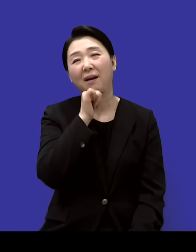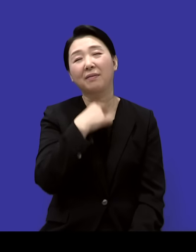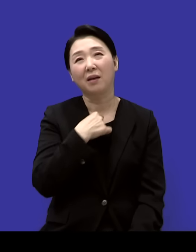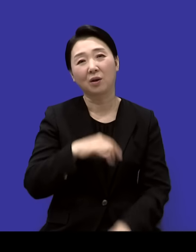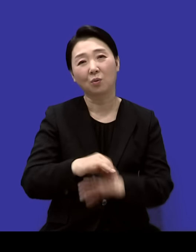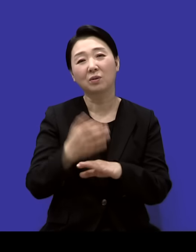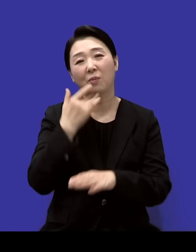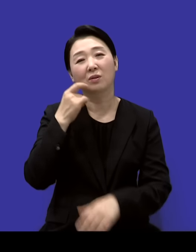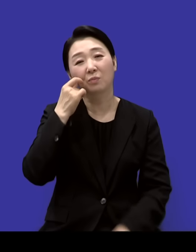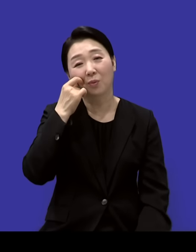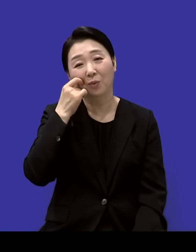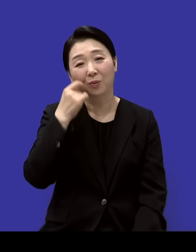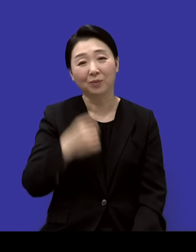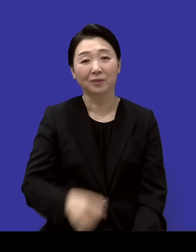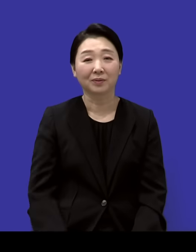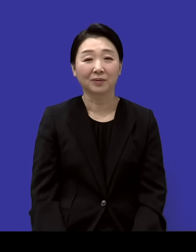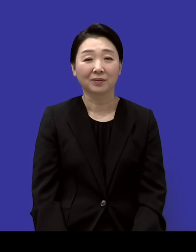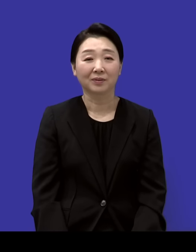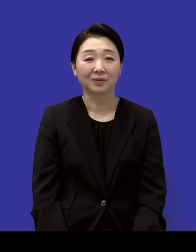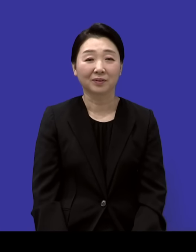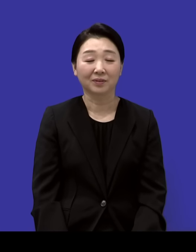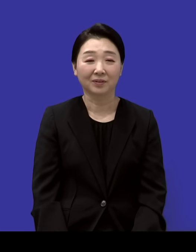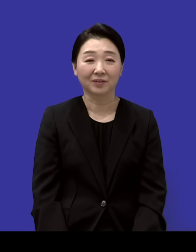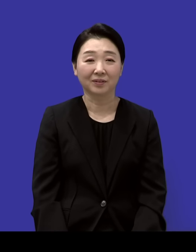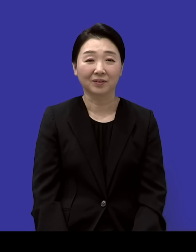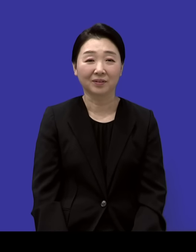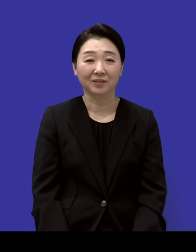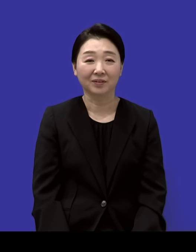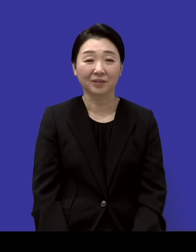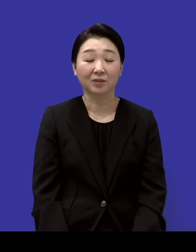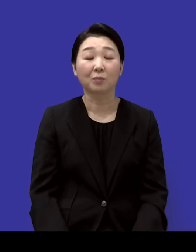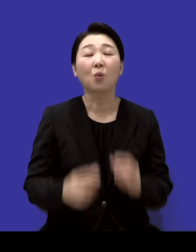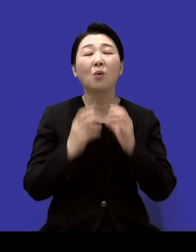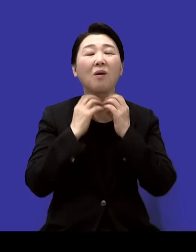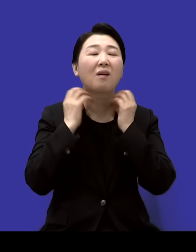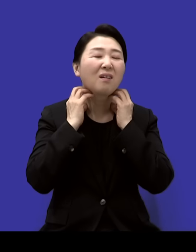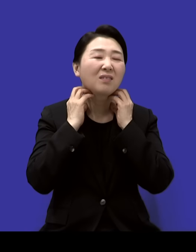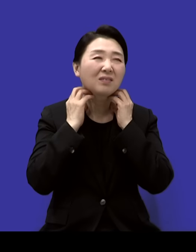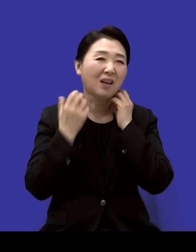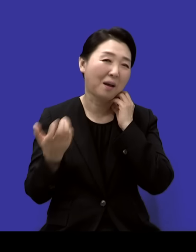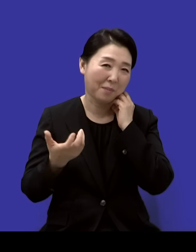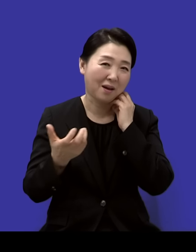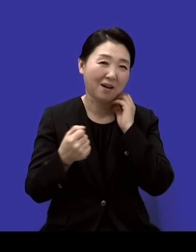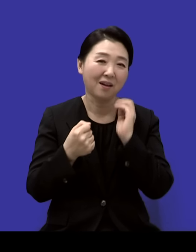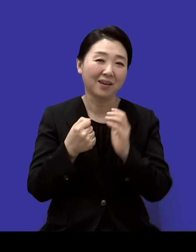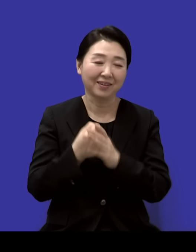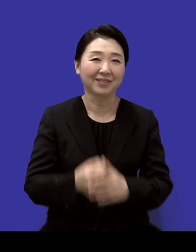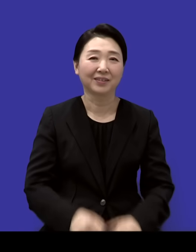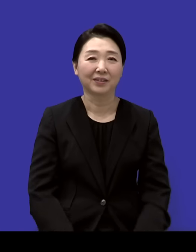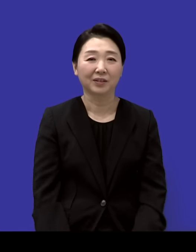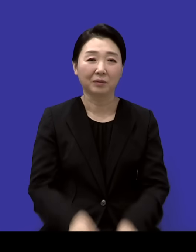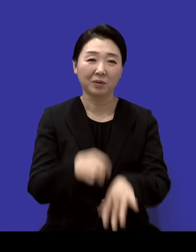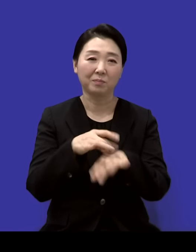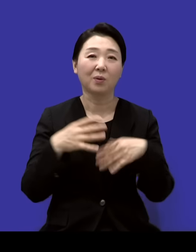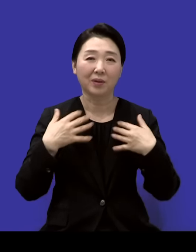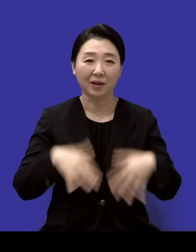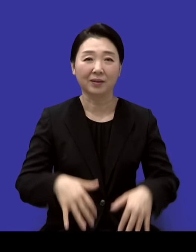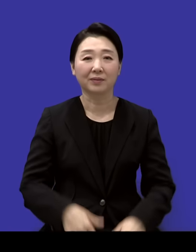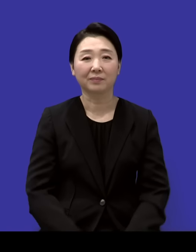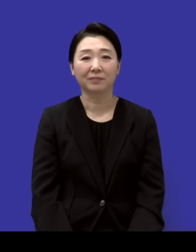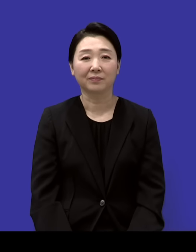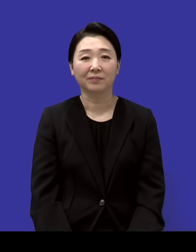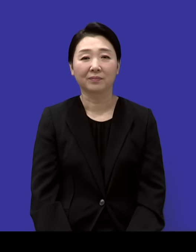네. 못 먹고 자라서 제가 올 때도 목대리 하고 왔잖아. 뭐 디스크가 있어가지고 네네. 어제도 삐끗했는데 전 뼈가 굉장히 약해요.